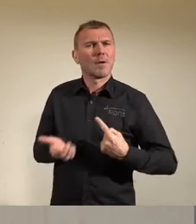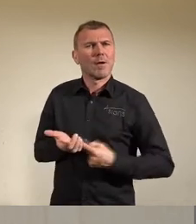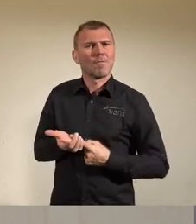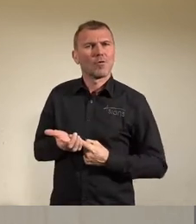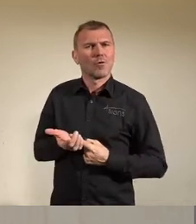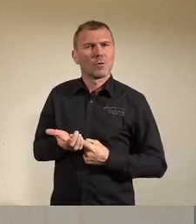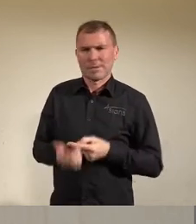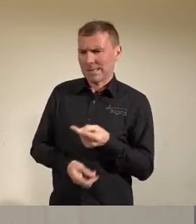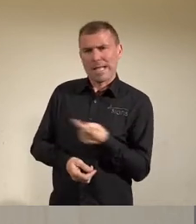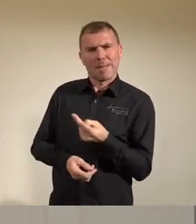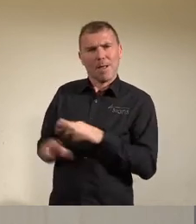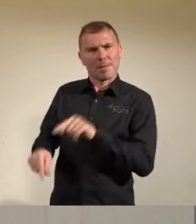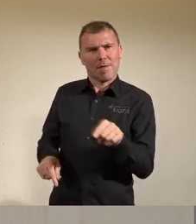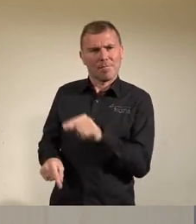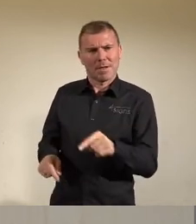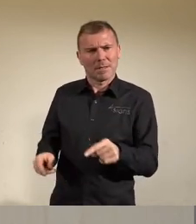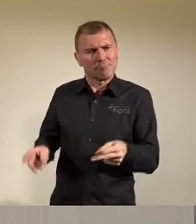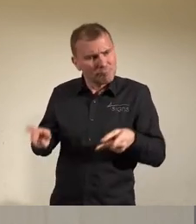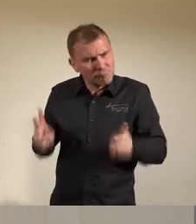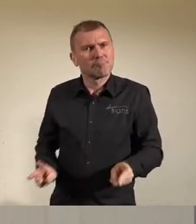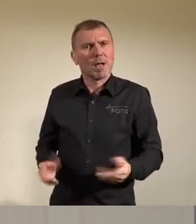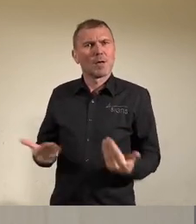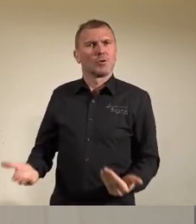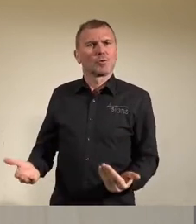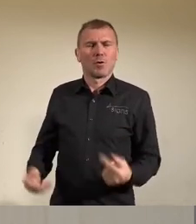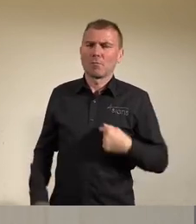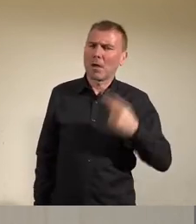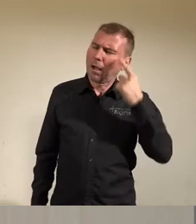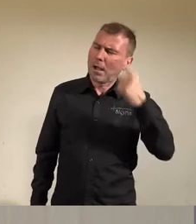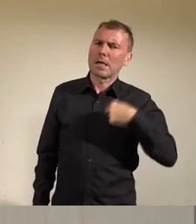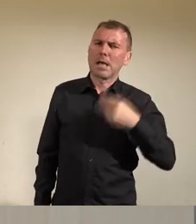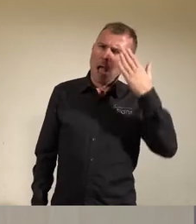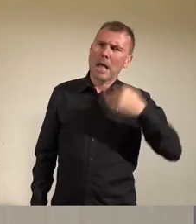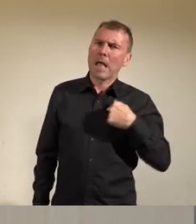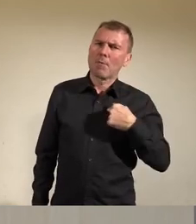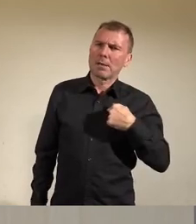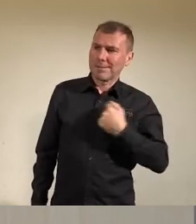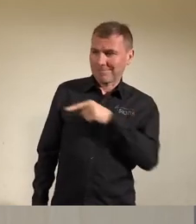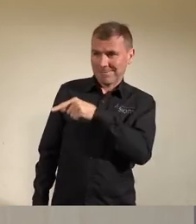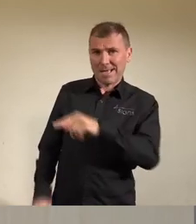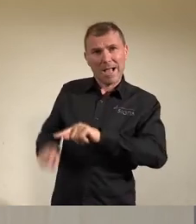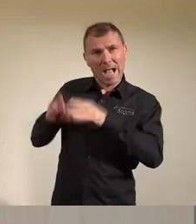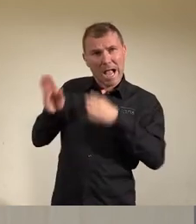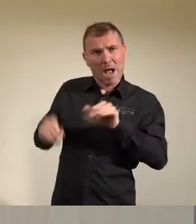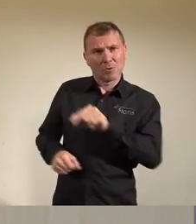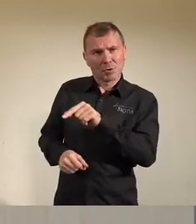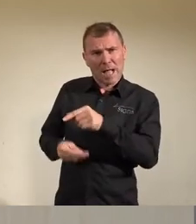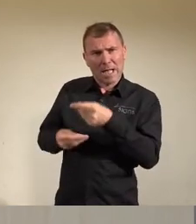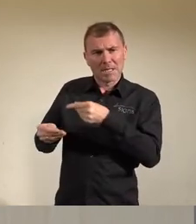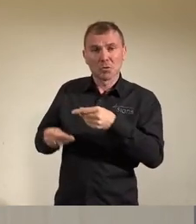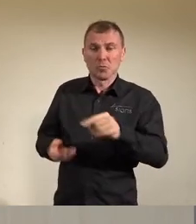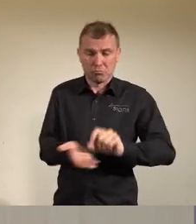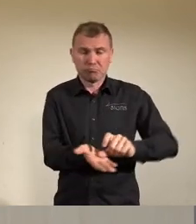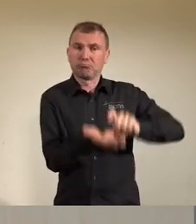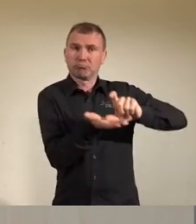sind in diesen beiden Fällen auf jeden Fall gerechtfertigt, und wir glauben, dass man denjenigen, die sich mit dem Haushalt, das ist ja ein ganz